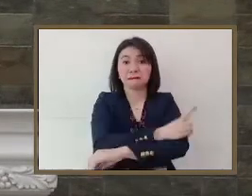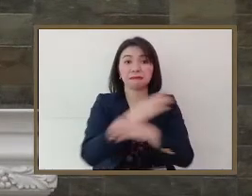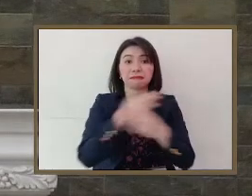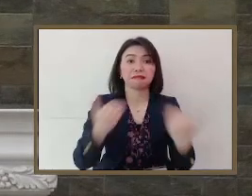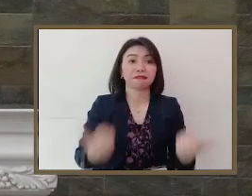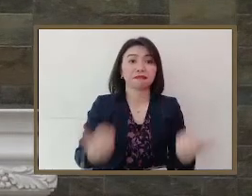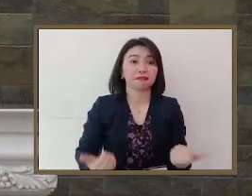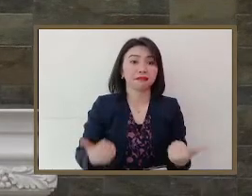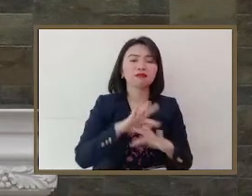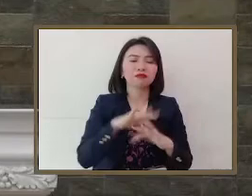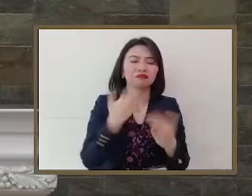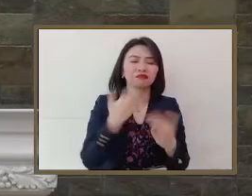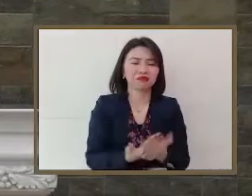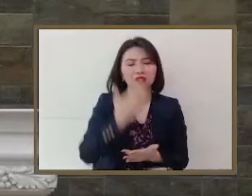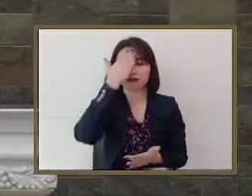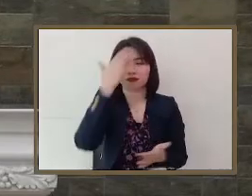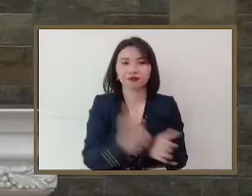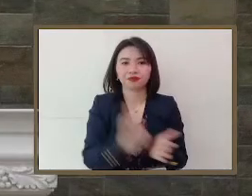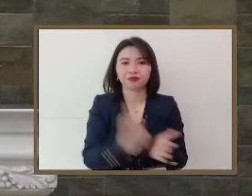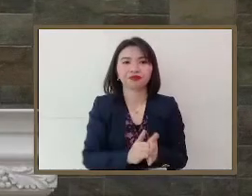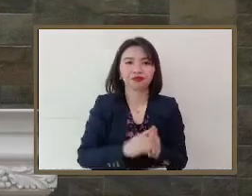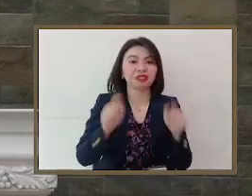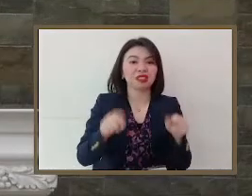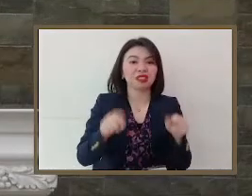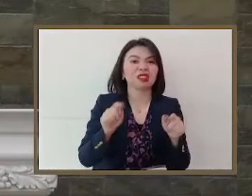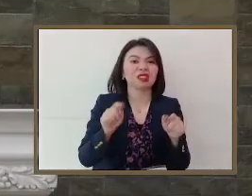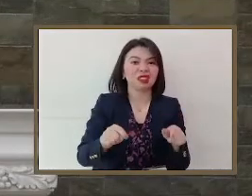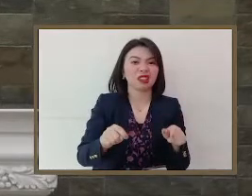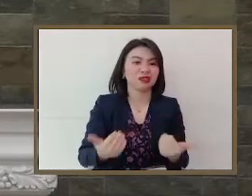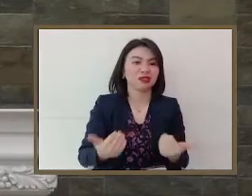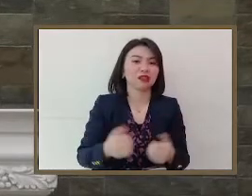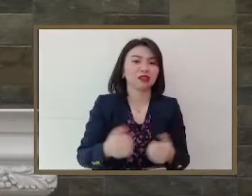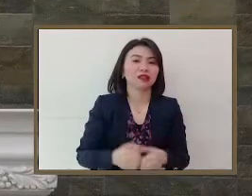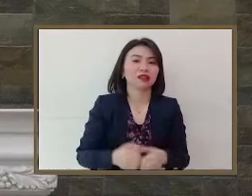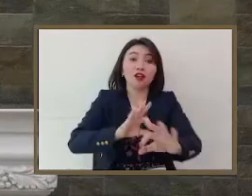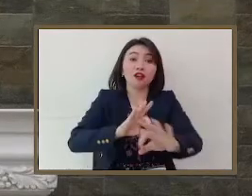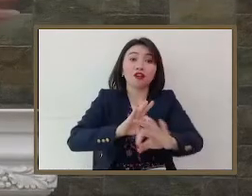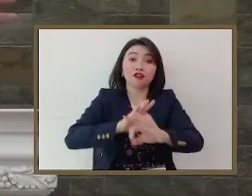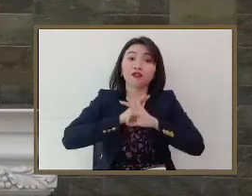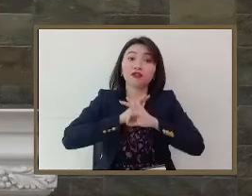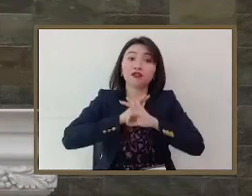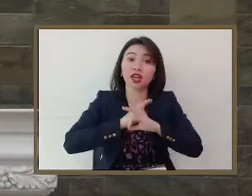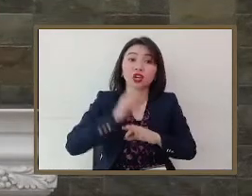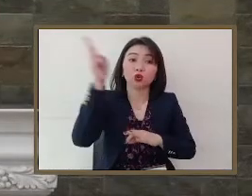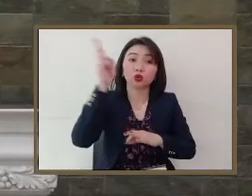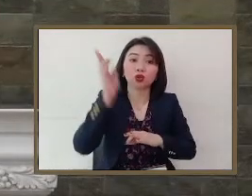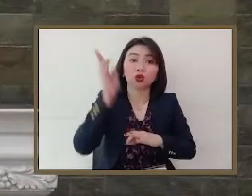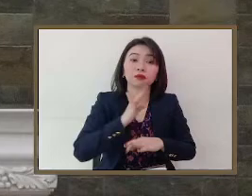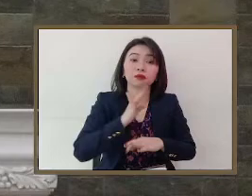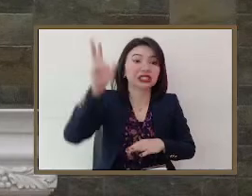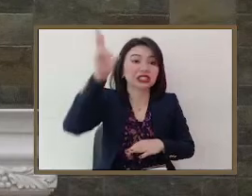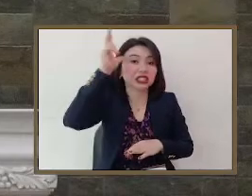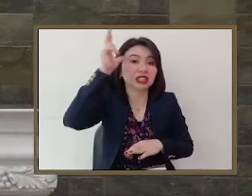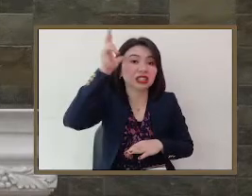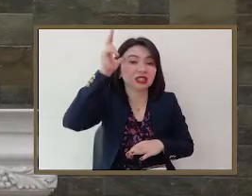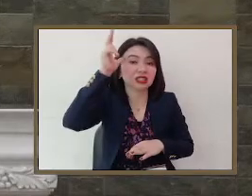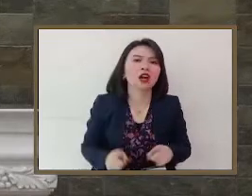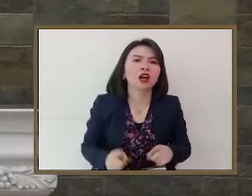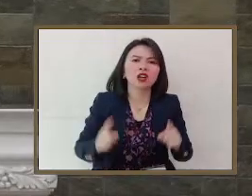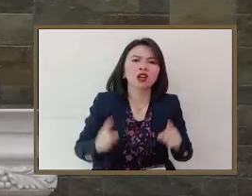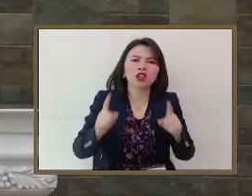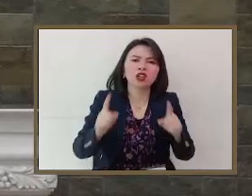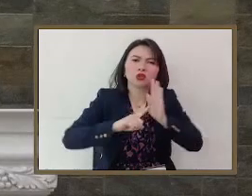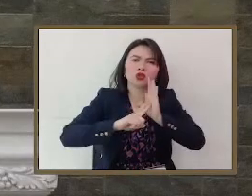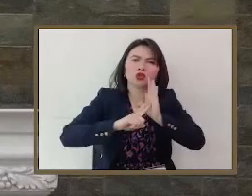everybody knows it. Sa panahon na ito, ang fear ay ginagamit ng Diablo para i-magnify